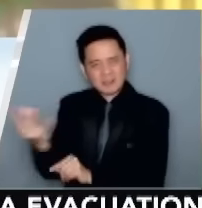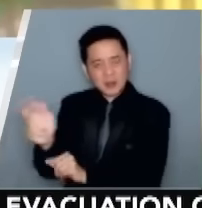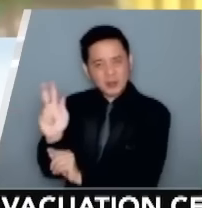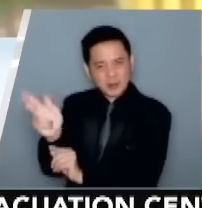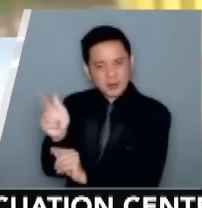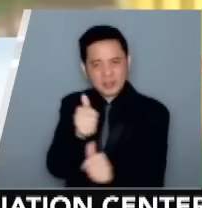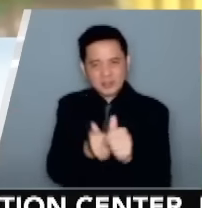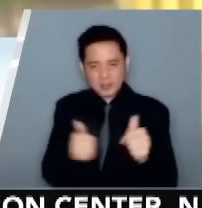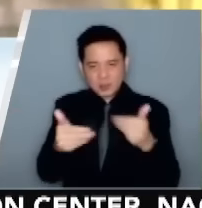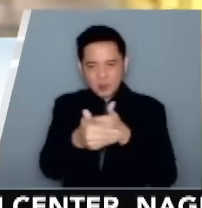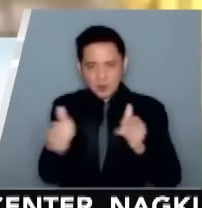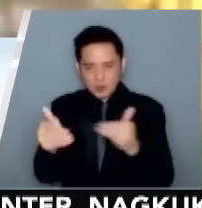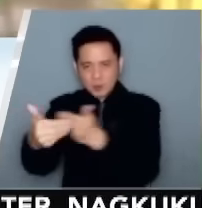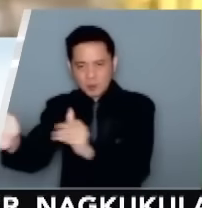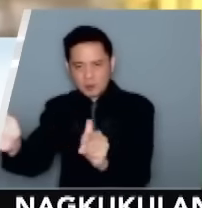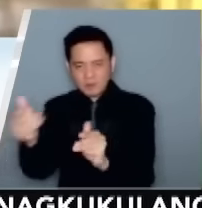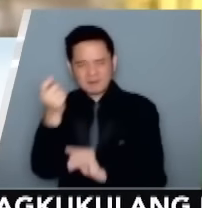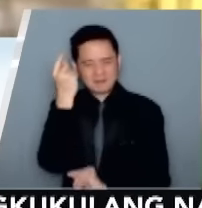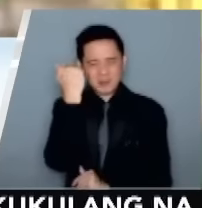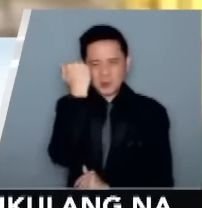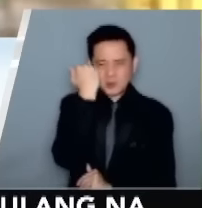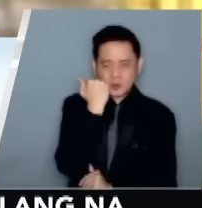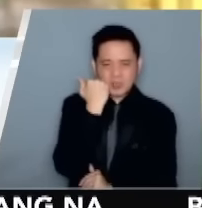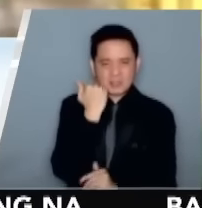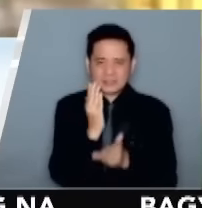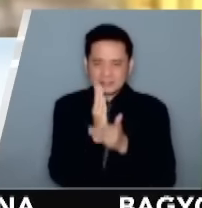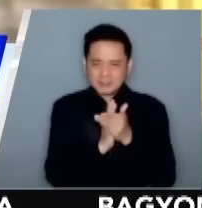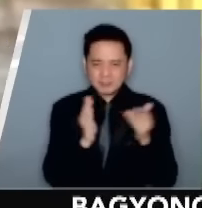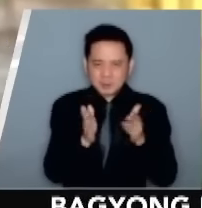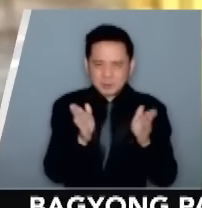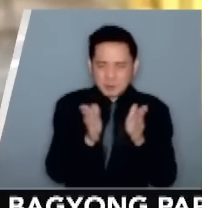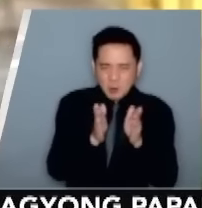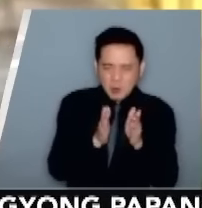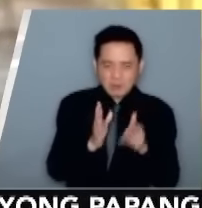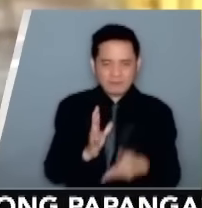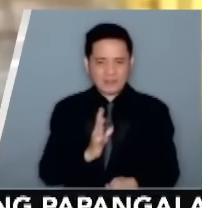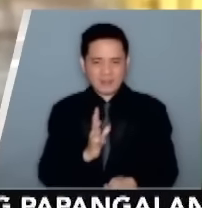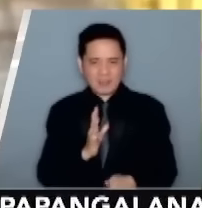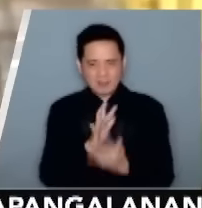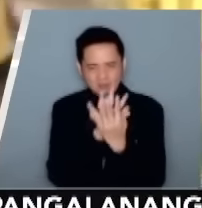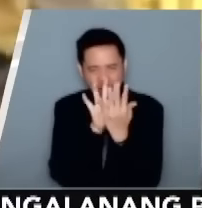nagkukulang sabi maliliit naman ung iba Sige siksik na lang